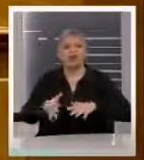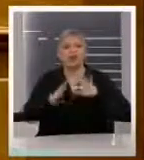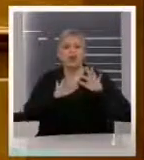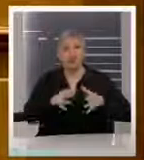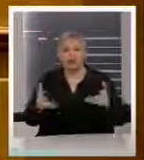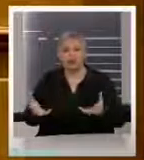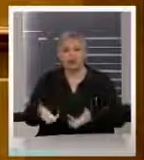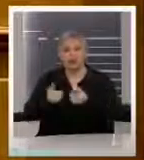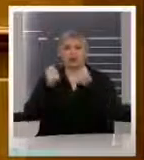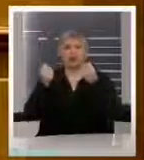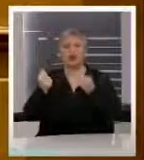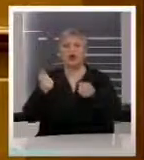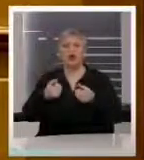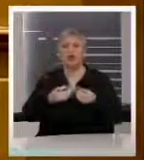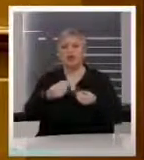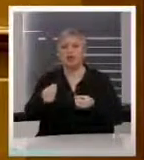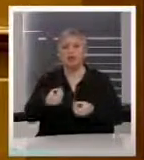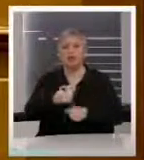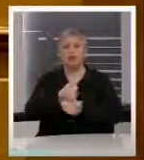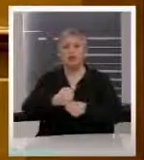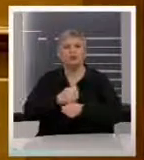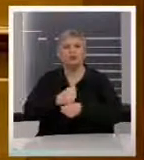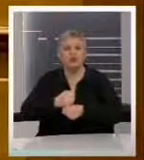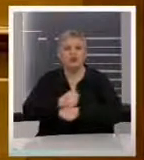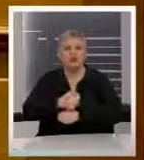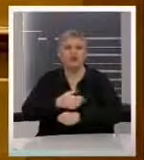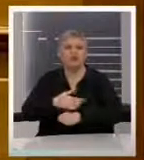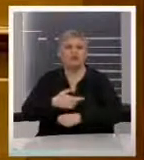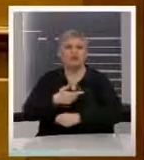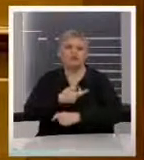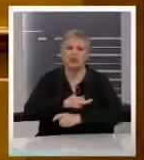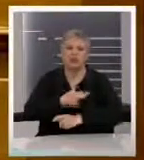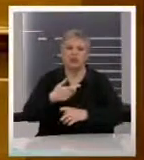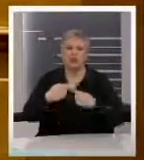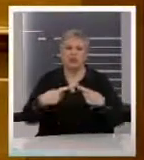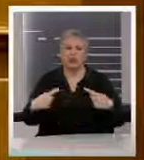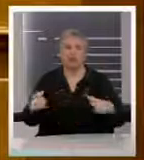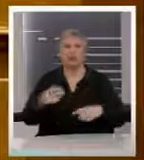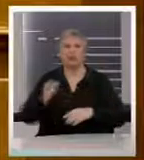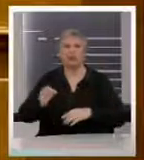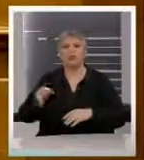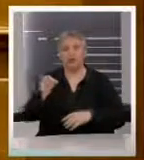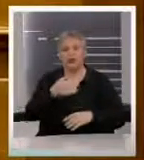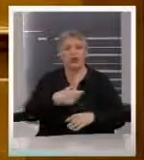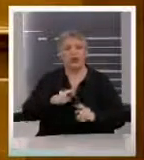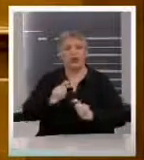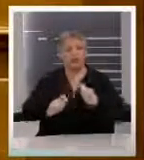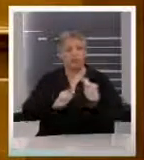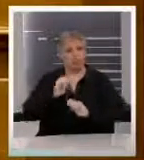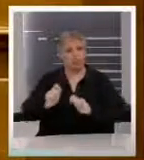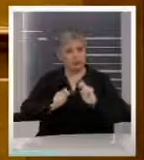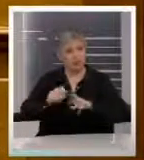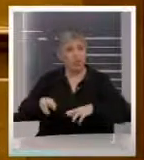παροχή ιατροφαρμακευτικής περίθαλψης στους ακρίτες μας και ιδιαίτερα στα νησιά, από τα έργα οδοποιίας σε δύσβατες